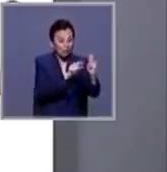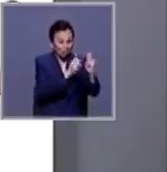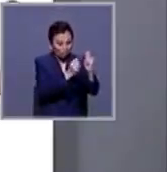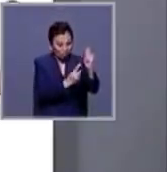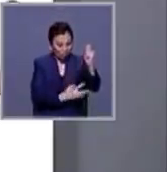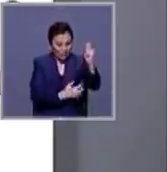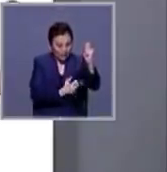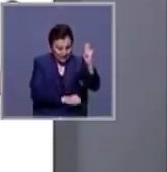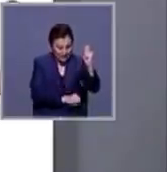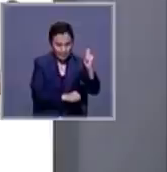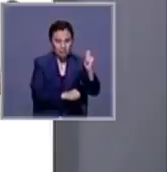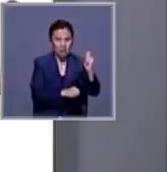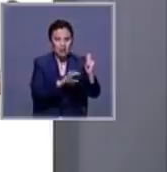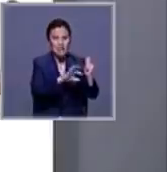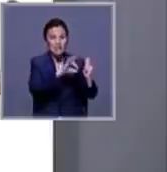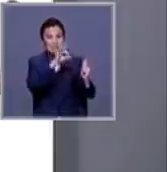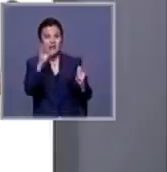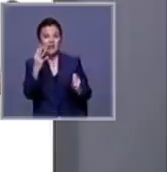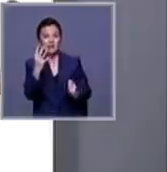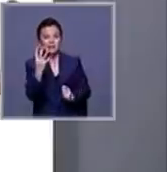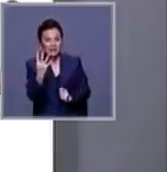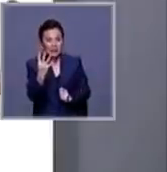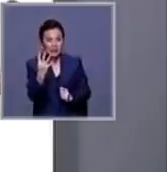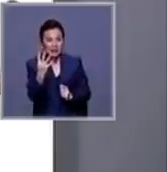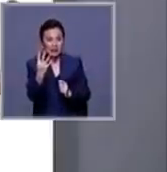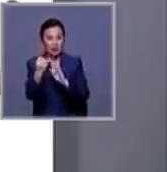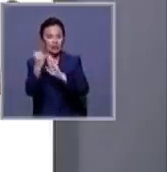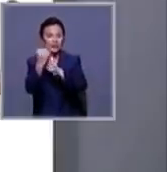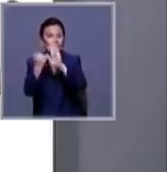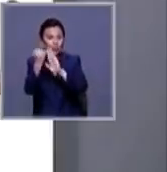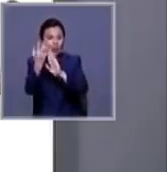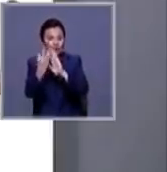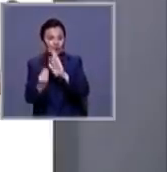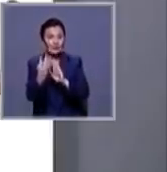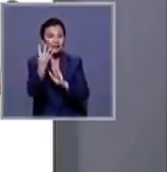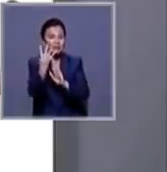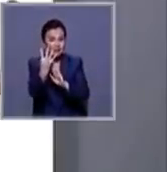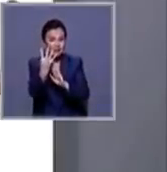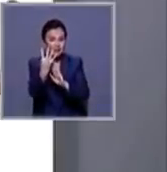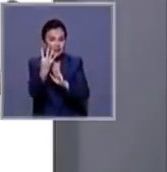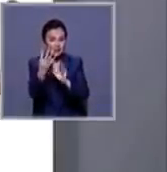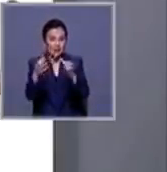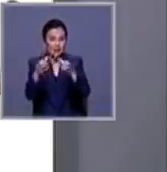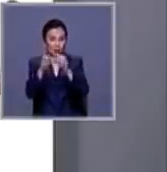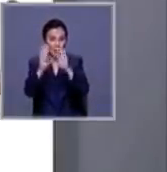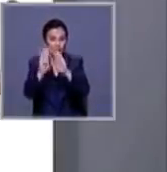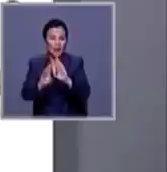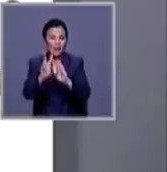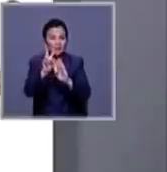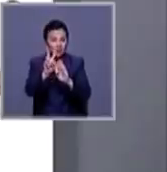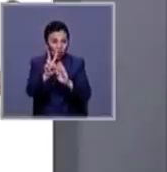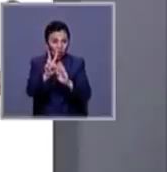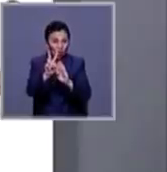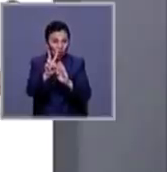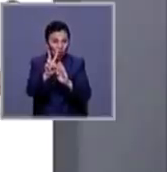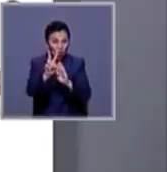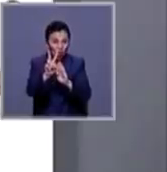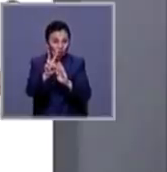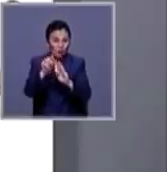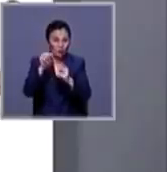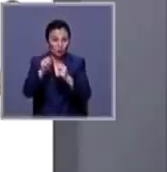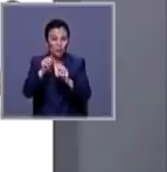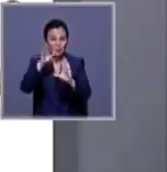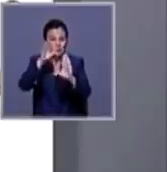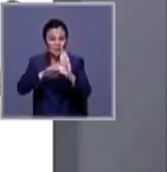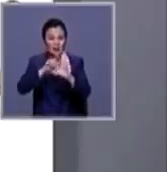4คน ค่ะ ในแต่ละกลุ่มและแต่ละประเภทนะประเภทกลุ่มนึงก็จะมี2ประเภทประเภทที่สมัครเองประเภทที่องค์กรรับร